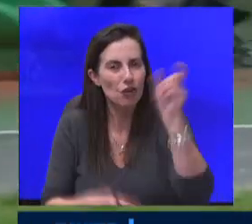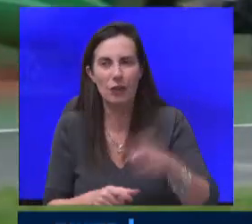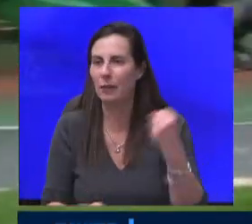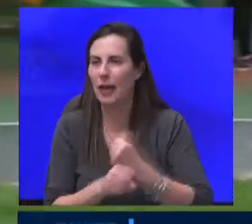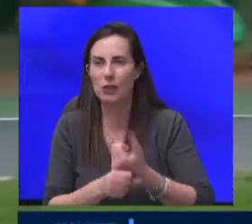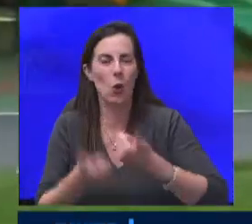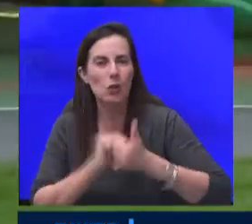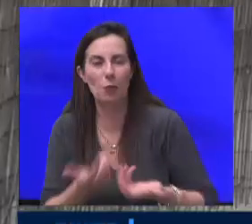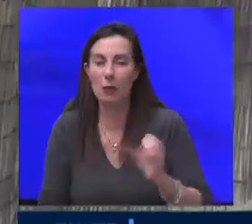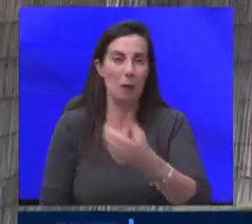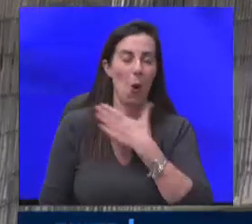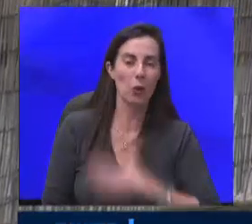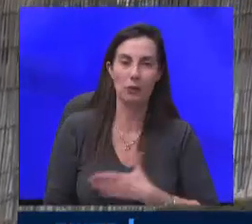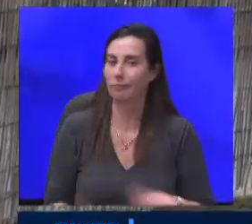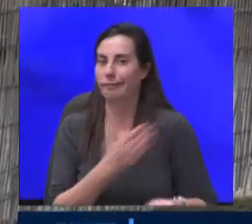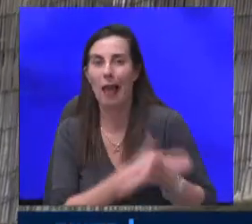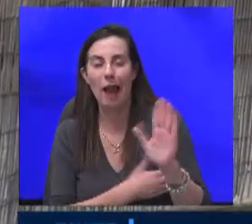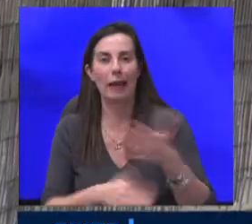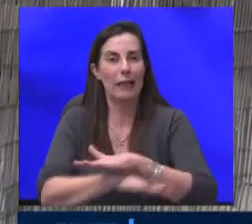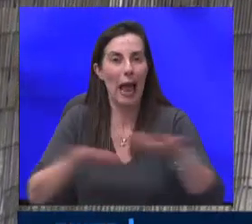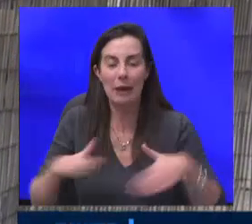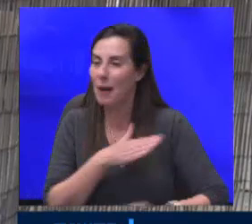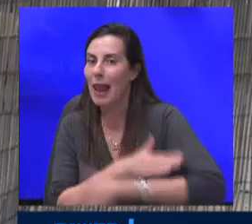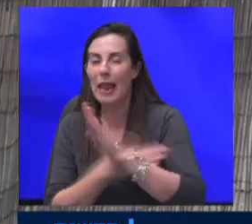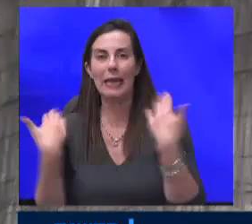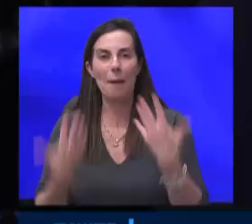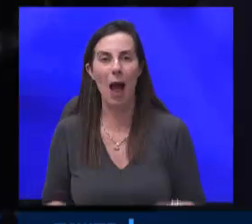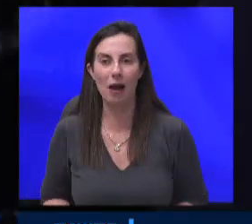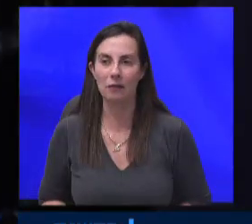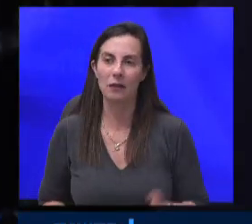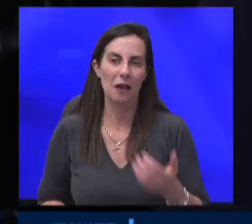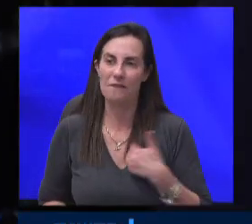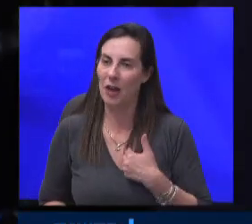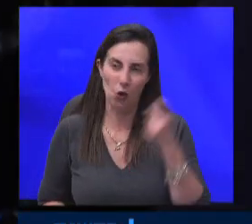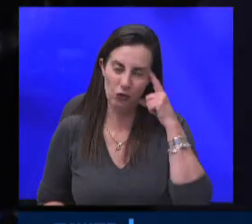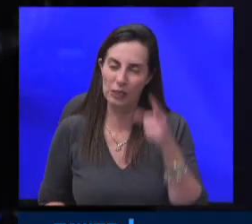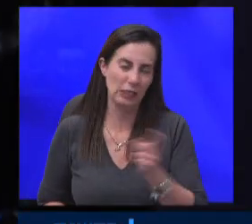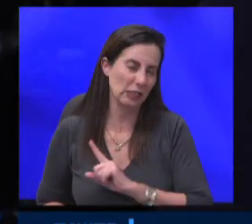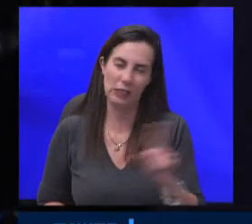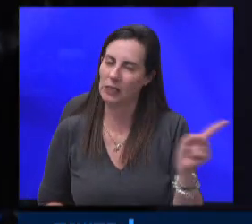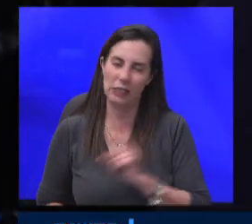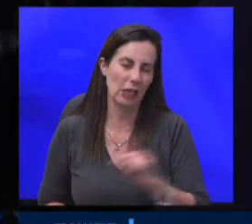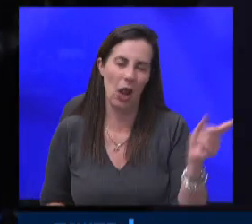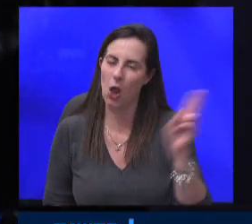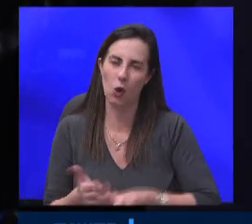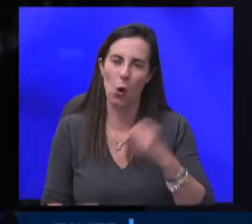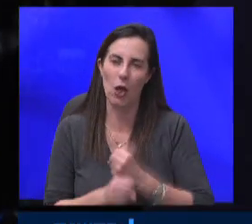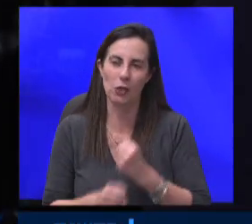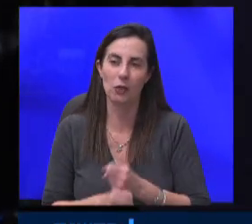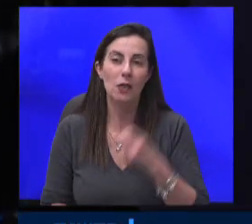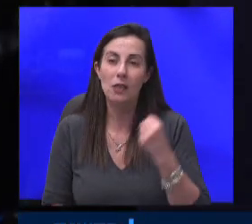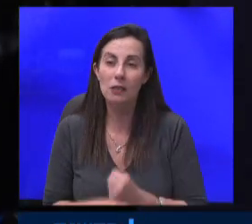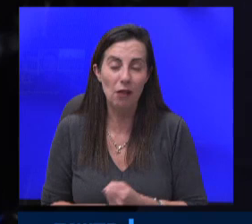פעילות גופנית אם הם רוצים, ללכת לים, ללכת לפארק, ואנחנו חושבים שזה דבר שהוא פשוט לא נכון ויגרום